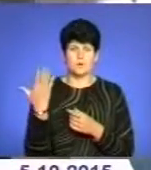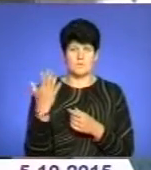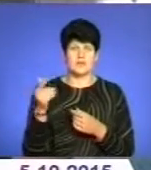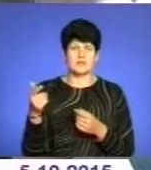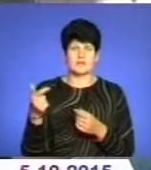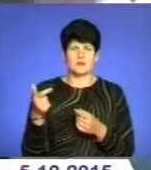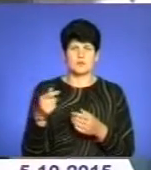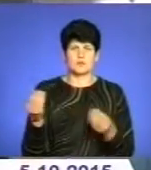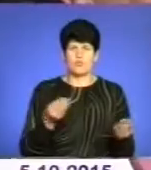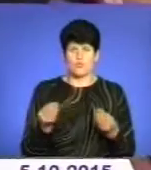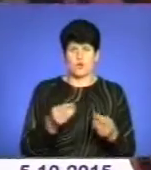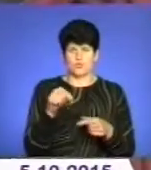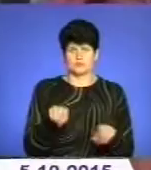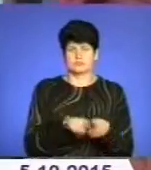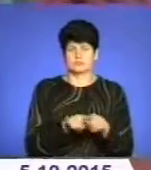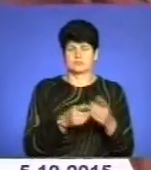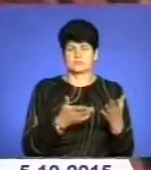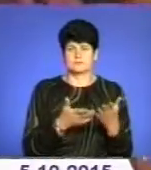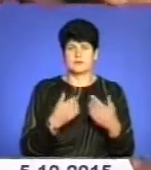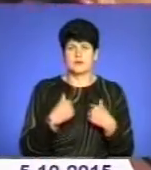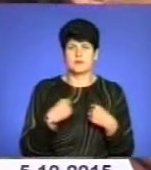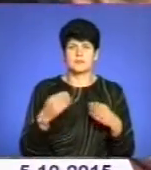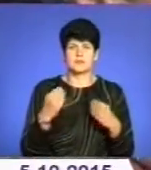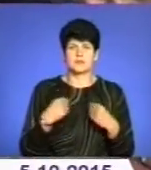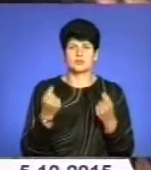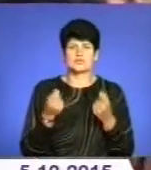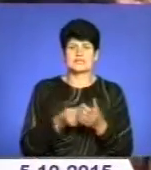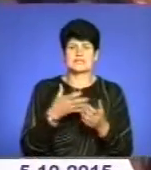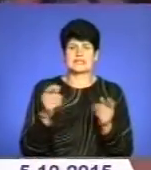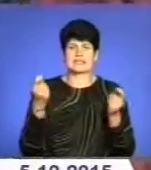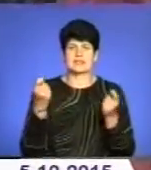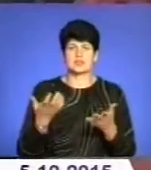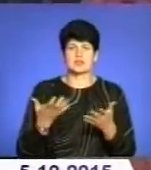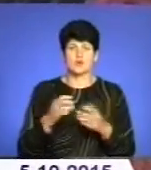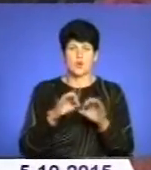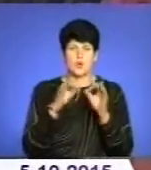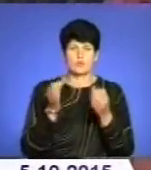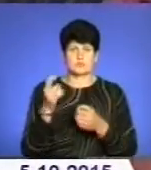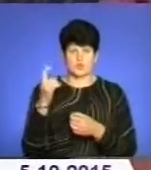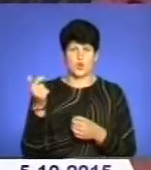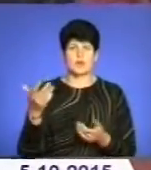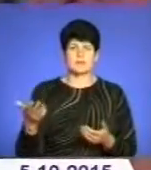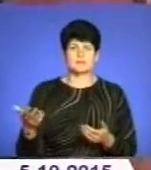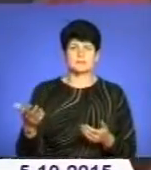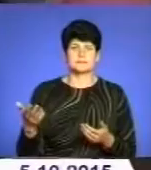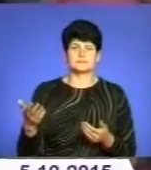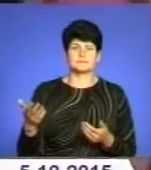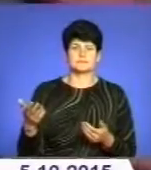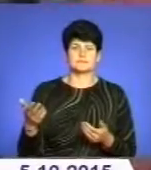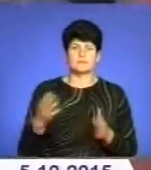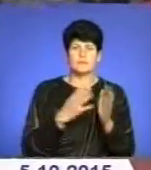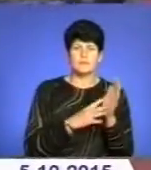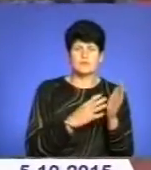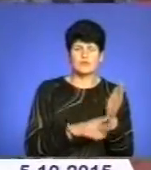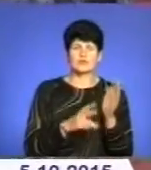тут по 5 гривень мука. Щоб нам дали трошки ціни дешевші. Що, кубаса по 100 гривень, по 90,